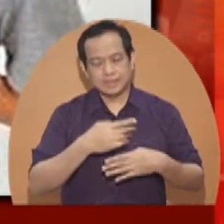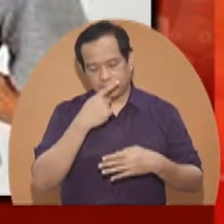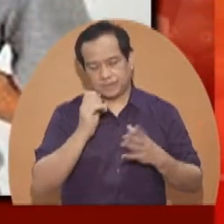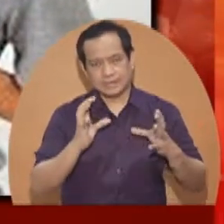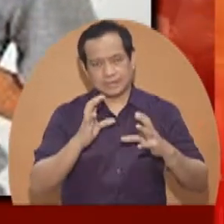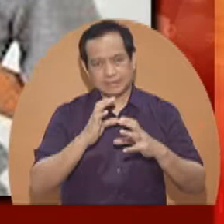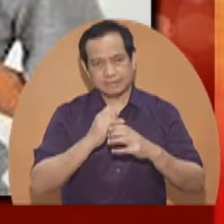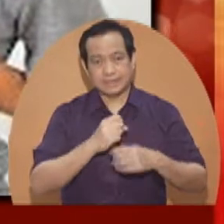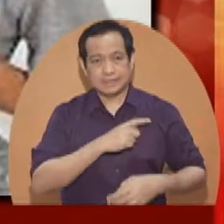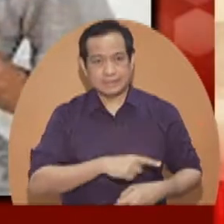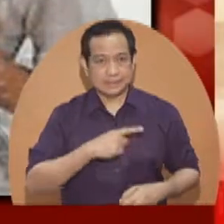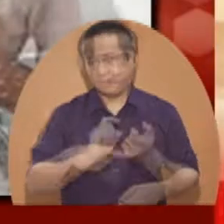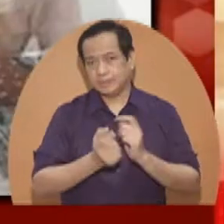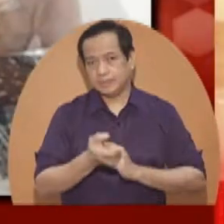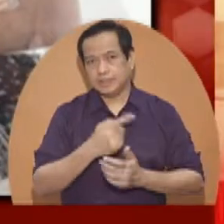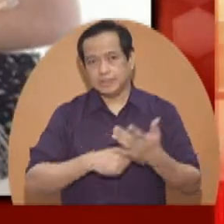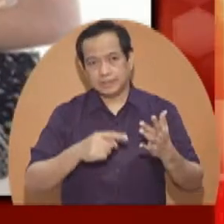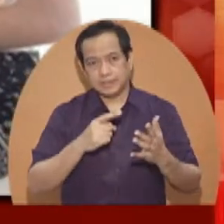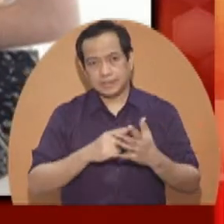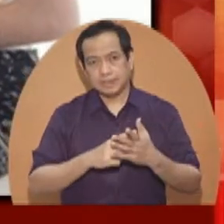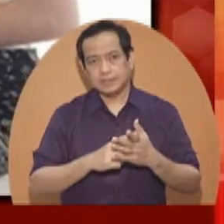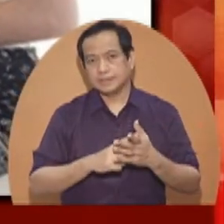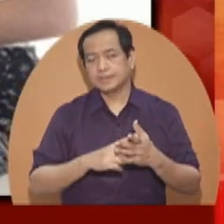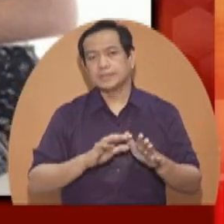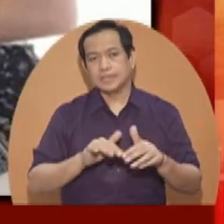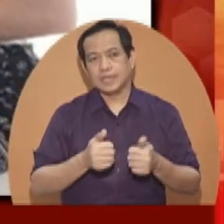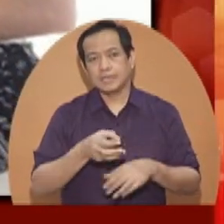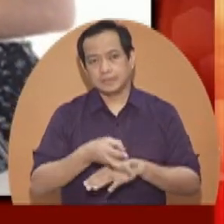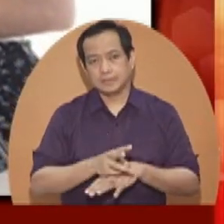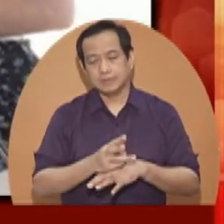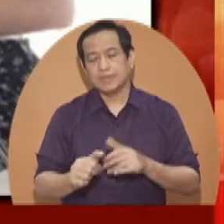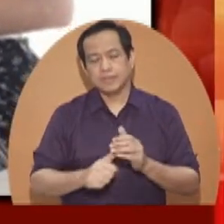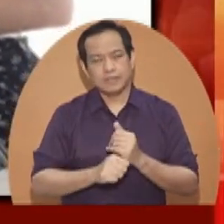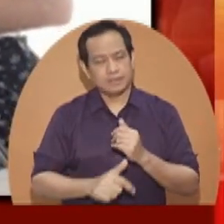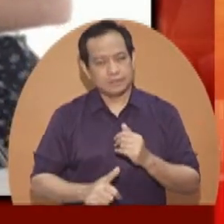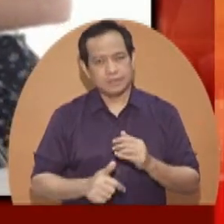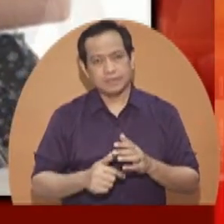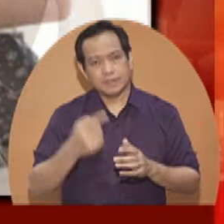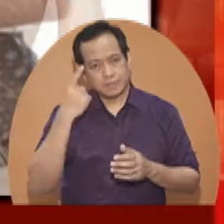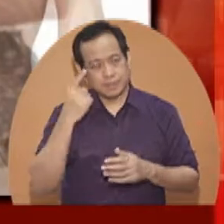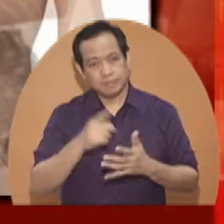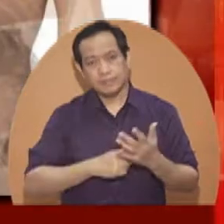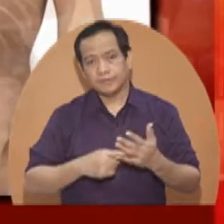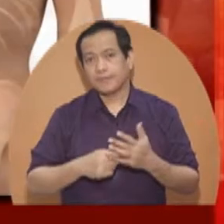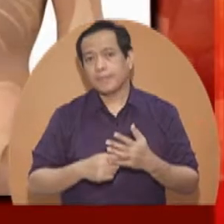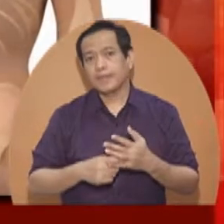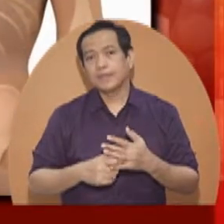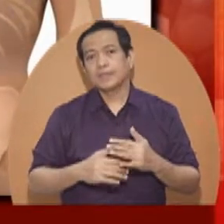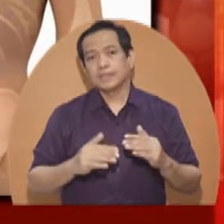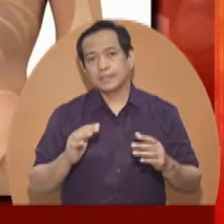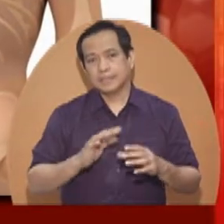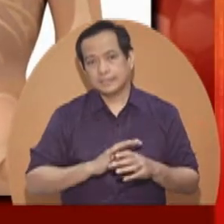dahil nakukompres ang kanyang baga. Mga pagbabago sa pagpapahirap sa pag-ihi o sa pagdumi. Para